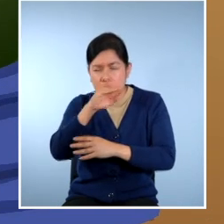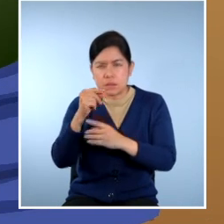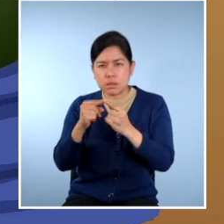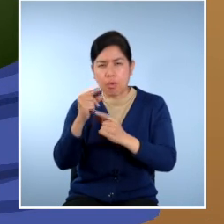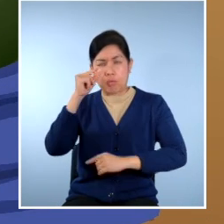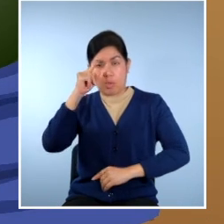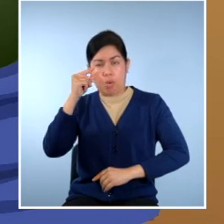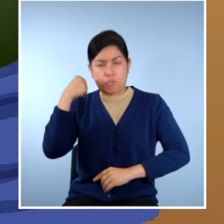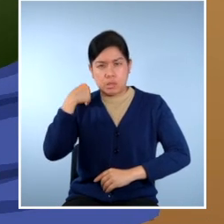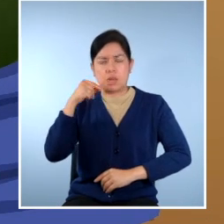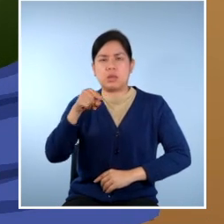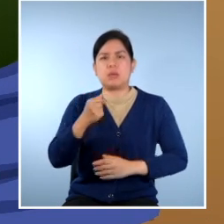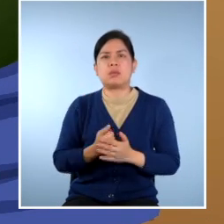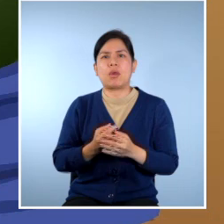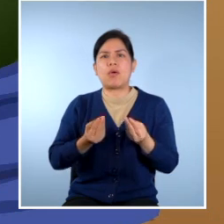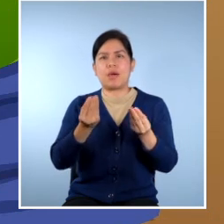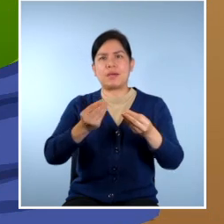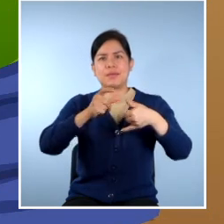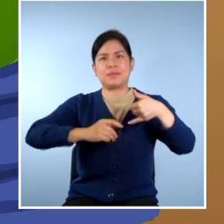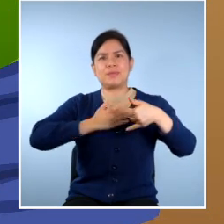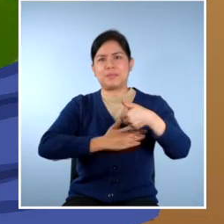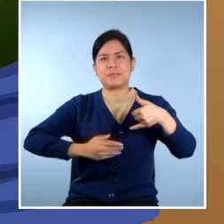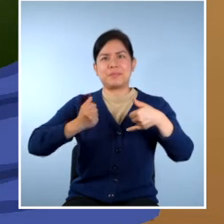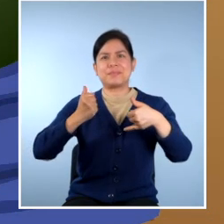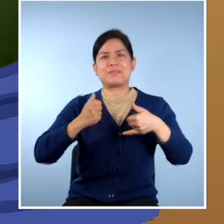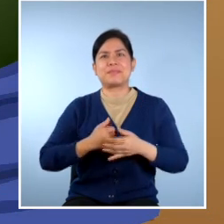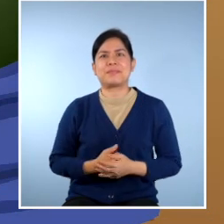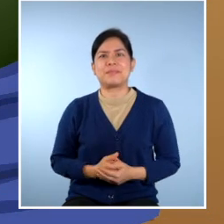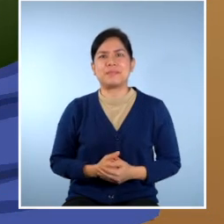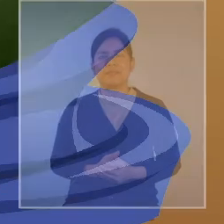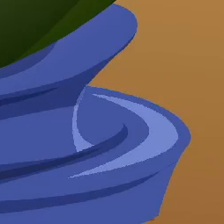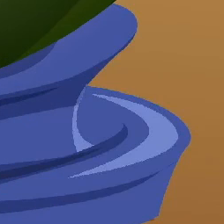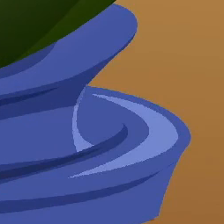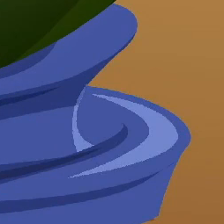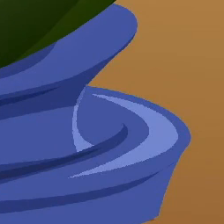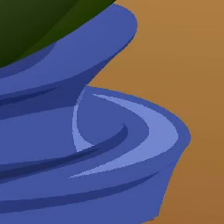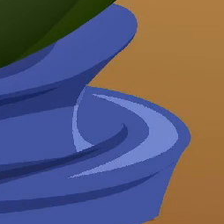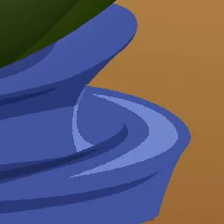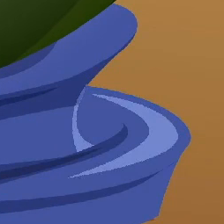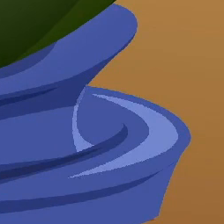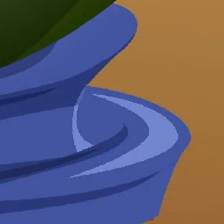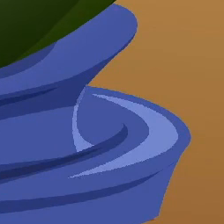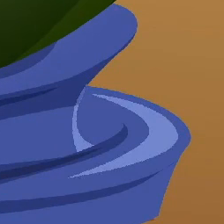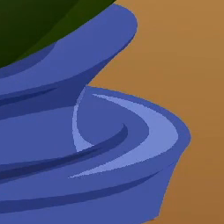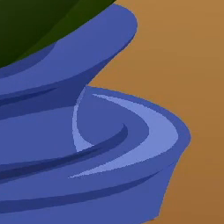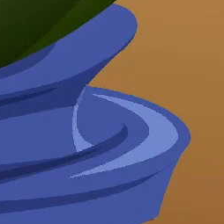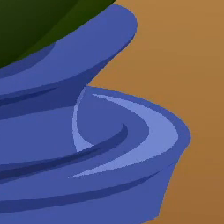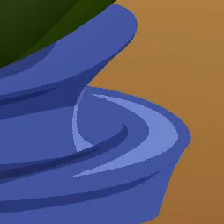เรามานอนหัวค้ำเพื่อการเจริเติบโตกันะครับขึ้นโหโก้ก้อสeryชอ manque esett